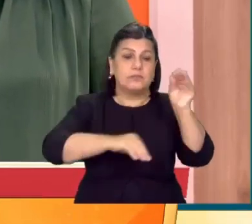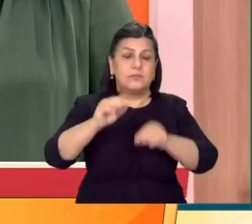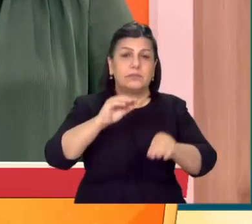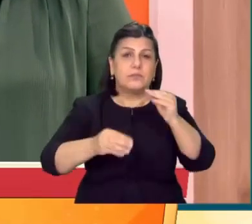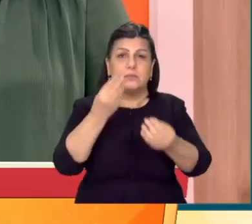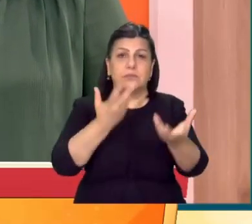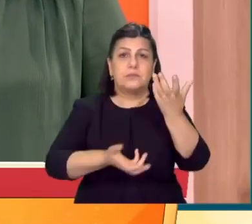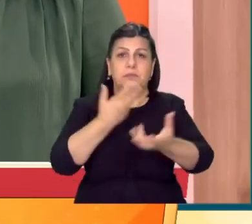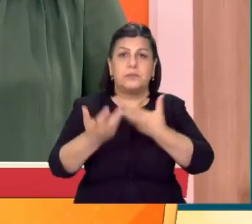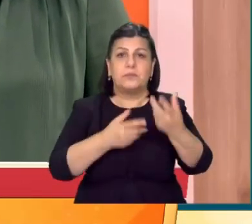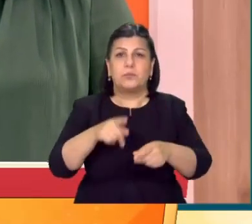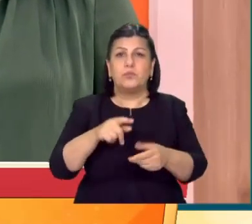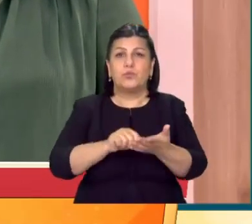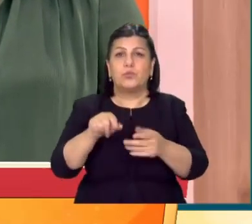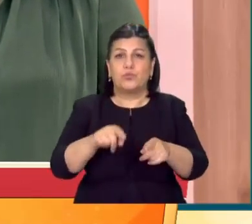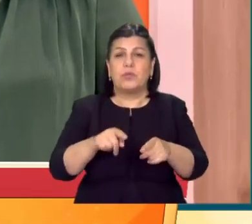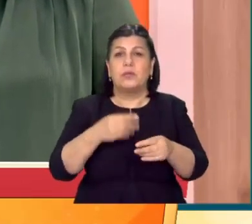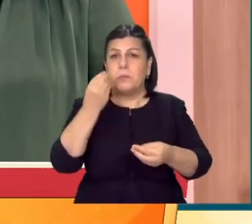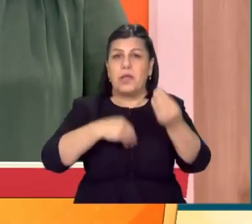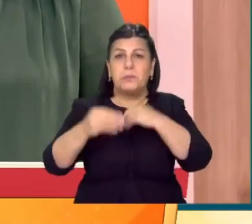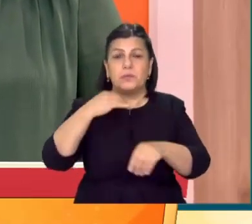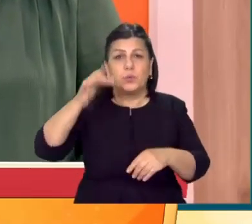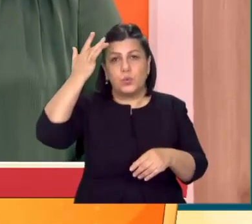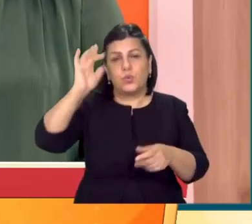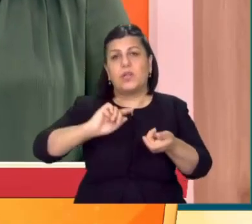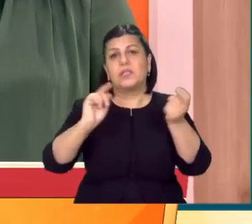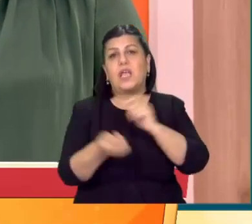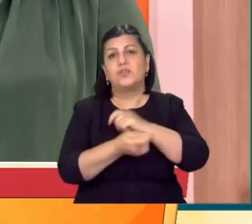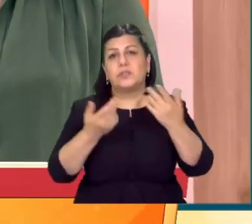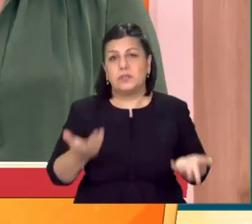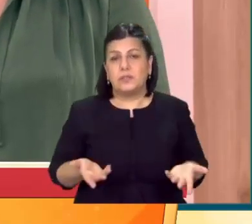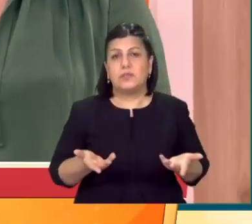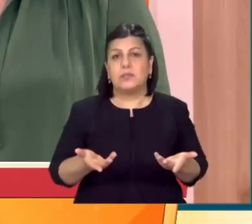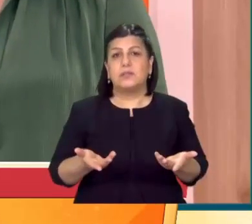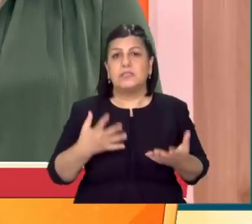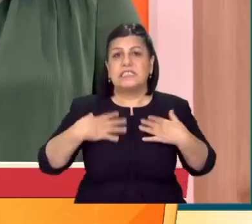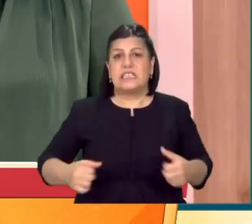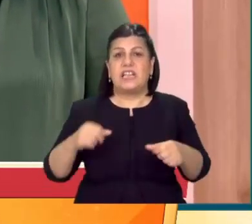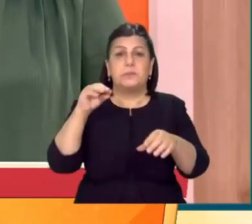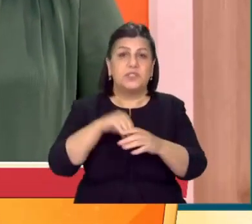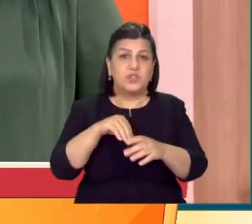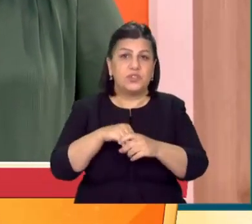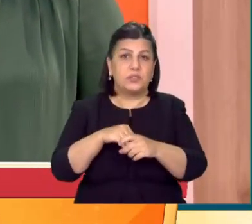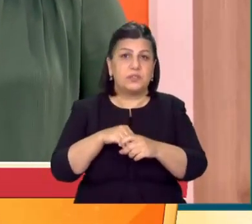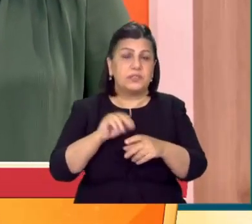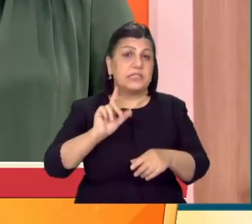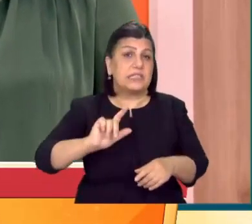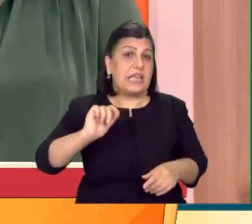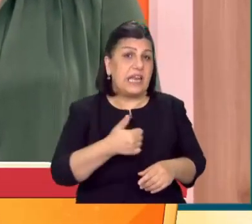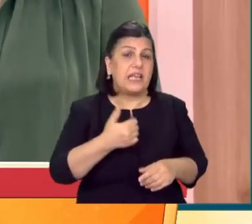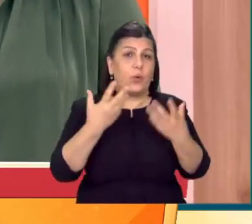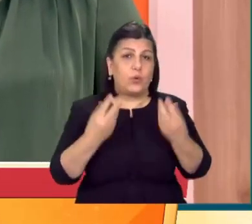filan. İşte bütün bunlar bizim beslenme kültürümüzü değiştirdi ve sağlığımız için gerekli